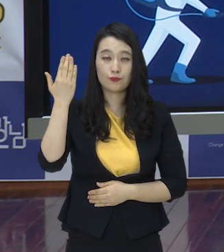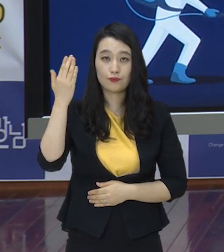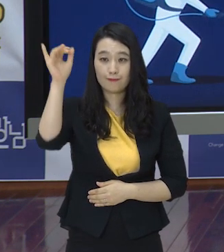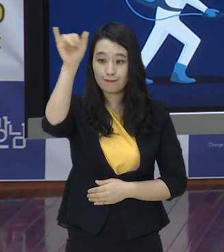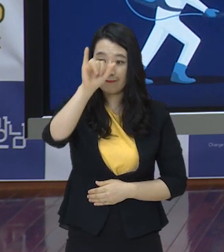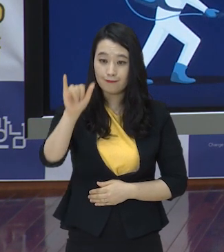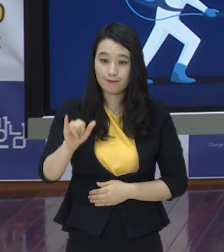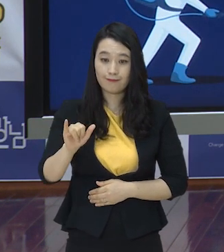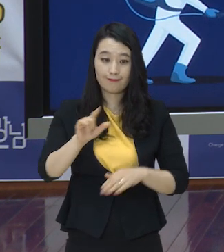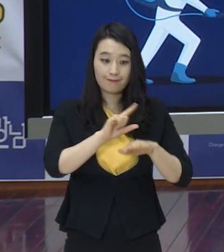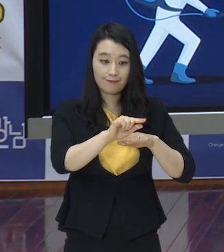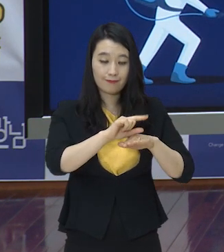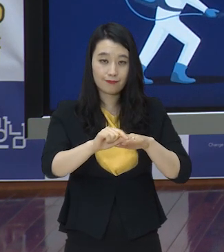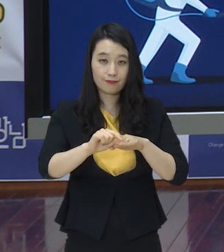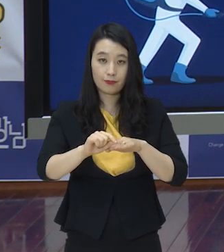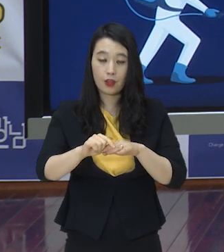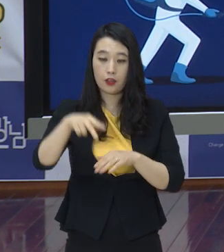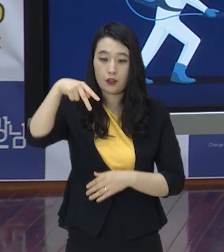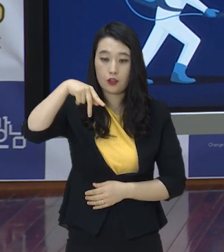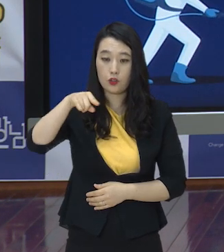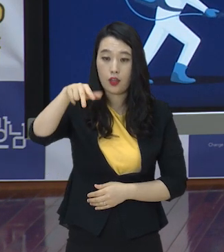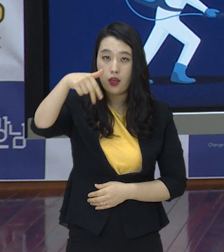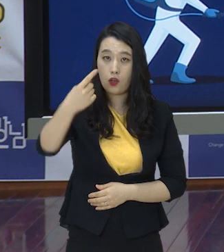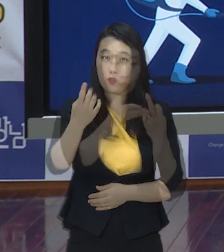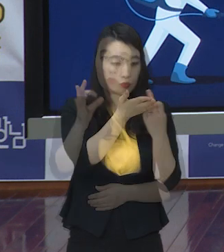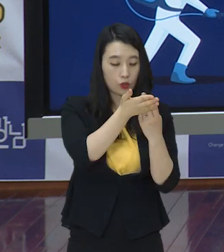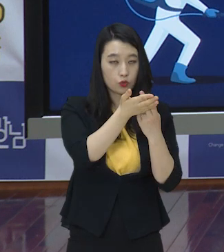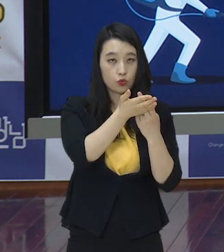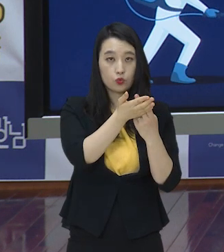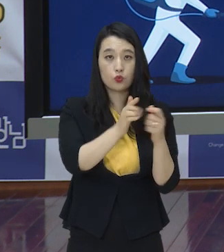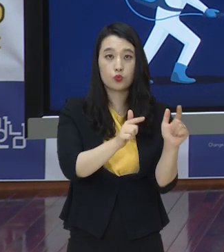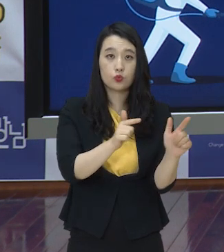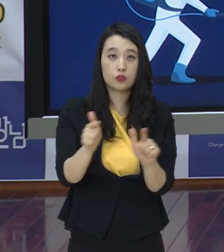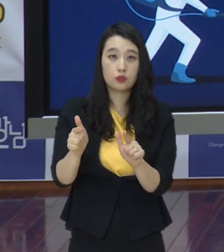지자체와 세종특별자치시, 제주 서귀포 등